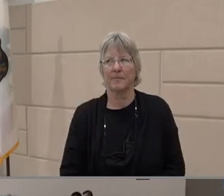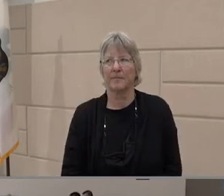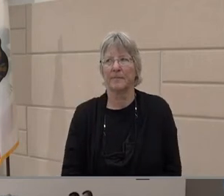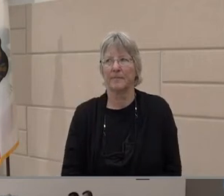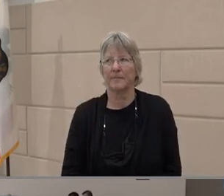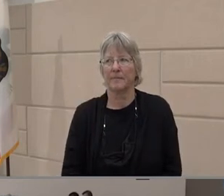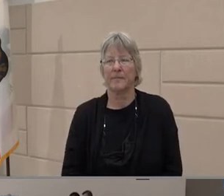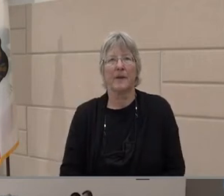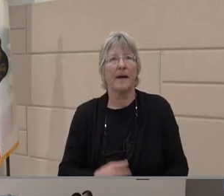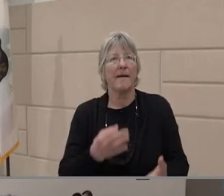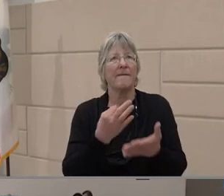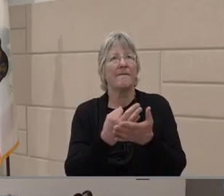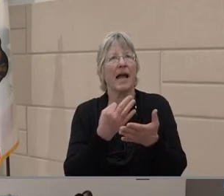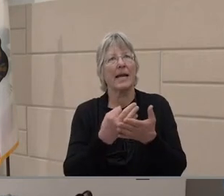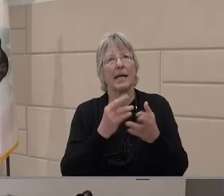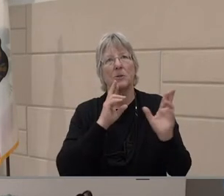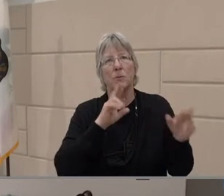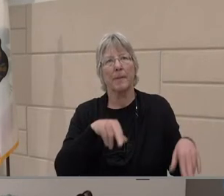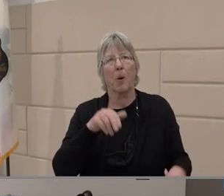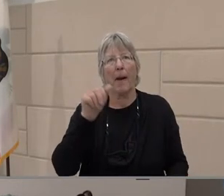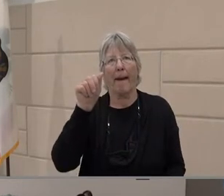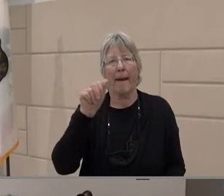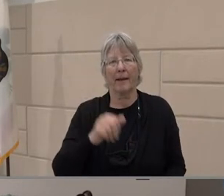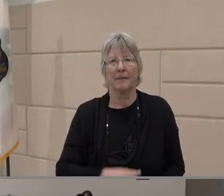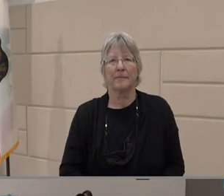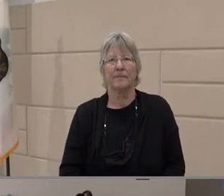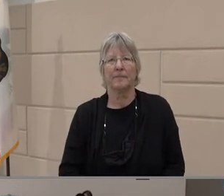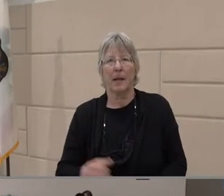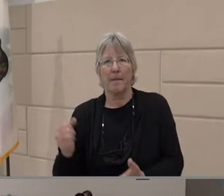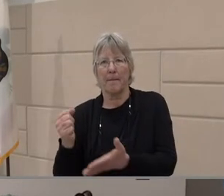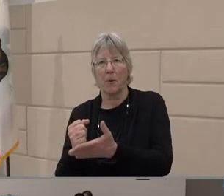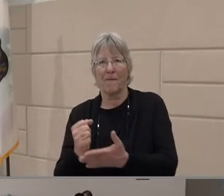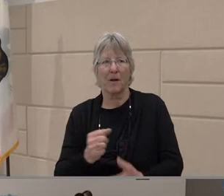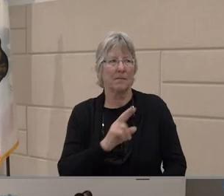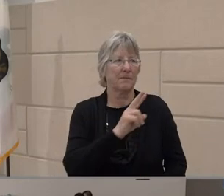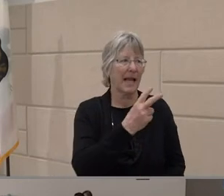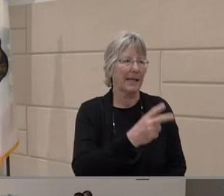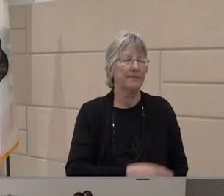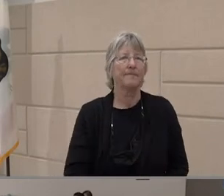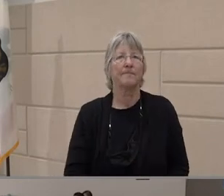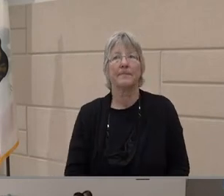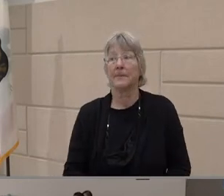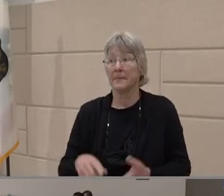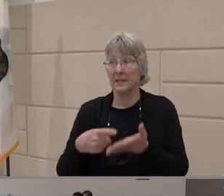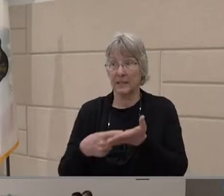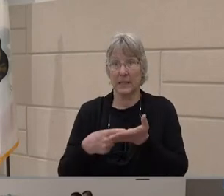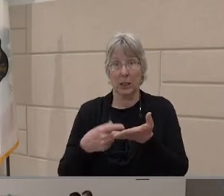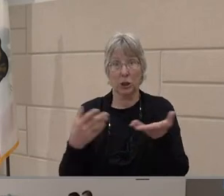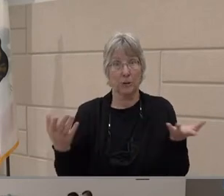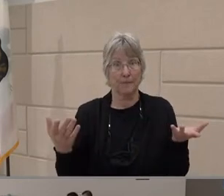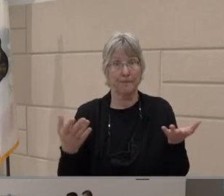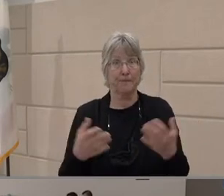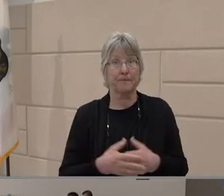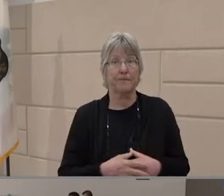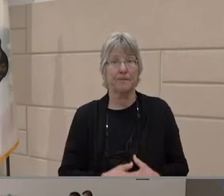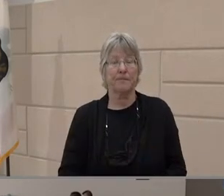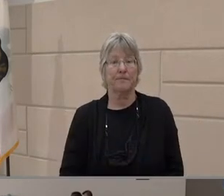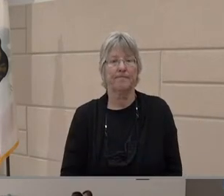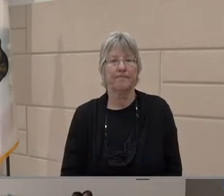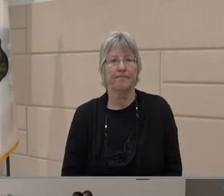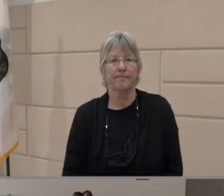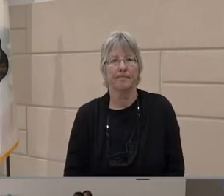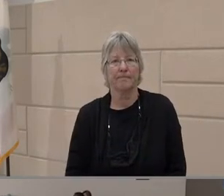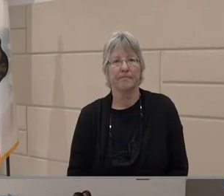មានសម្លេង5ជុំនឹង0និយាយពីរបាយការណ៍ថាវិការចំណុចអីមានការច